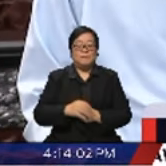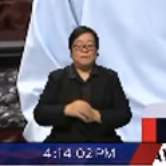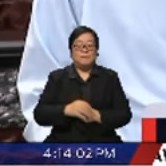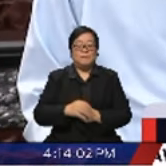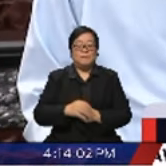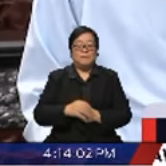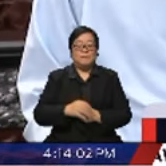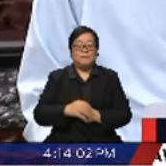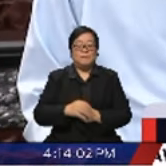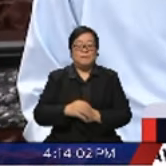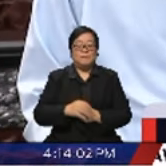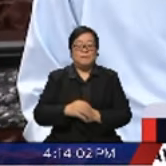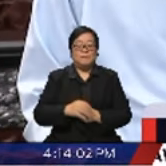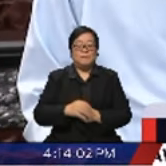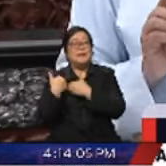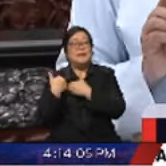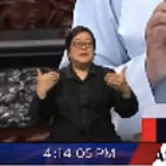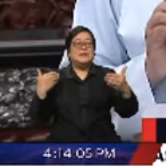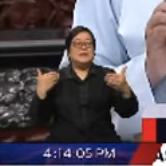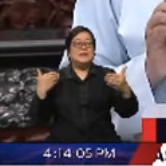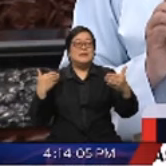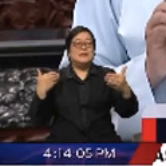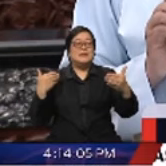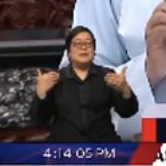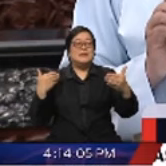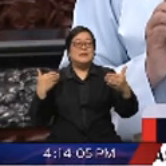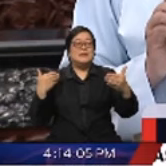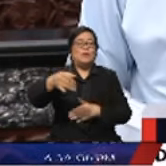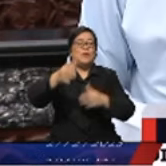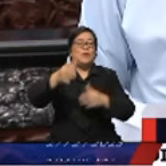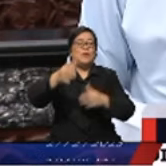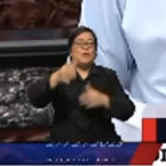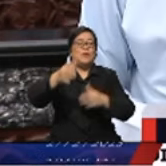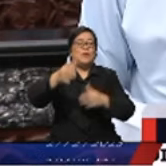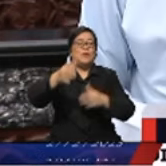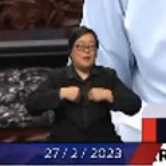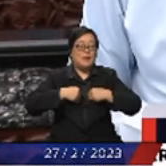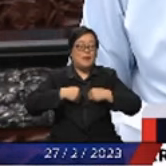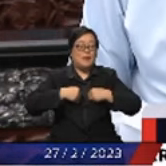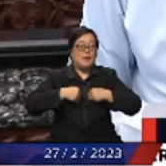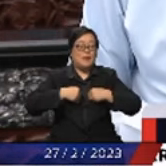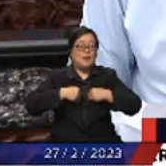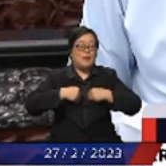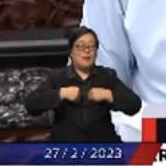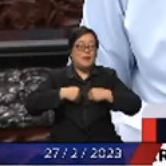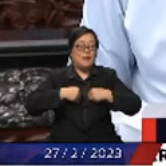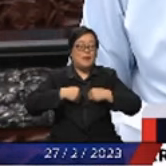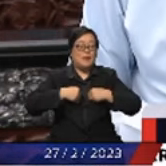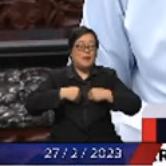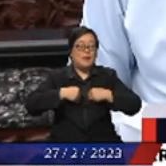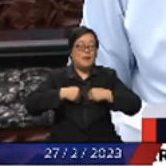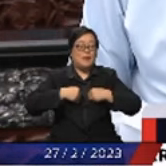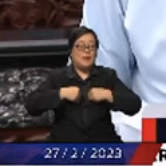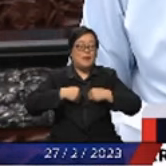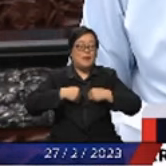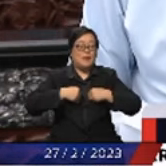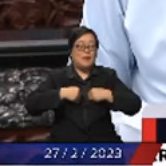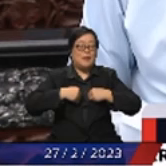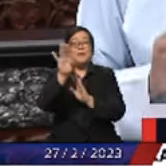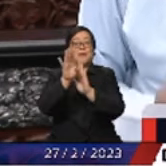meringankan beban secara hidup hampir 9 juta dengan peruntukan disediakan hampir